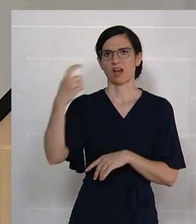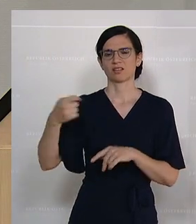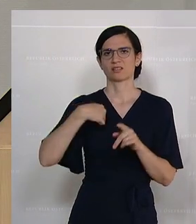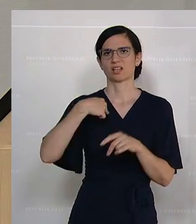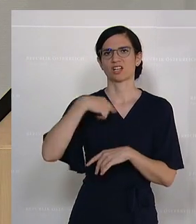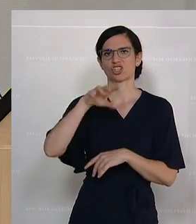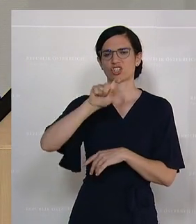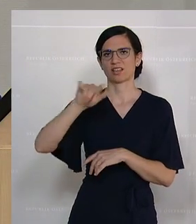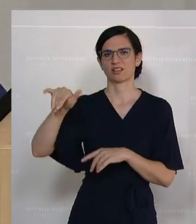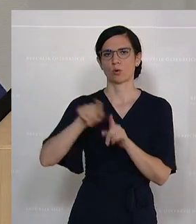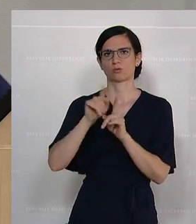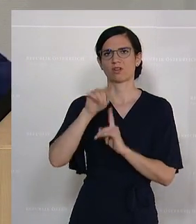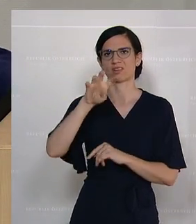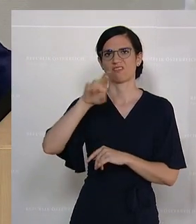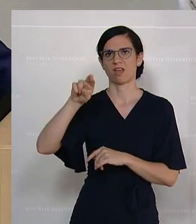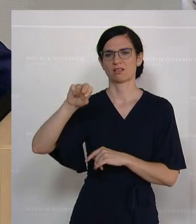ihm